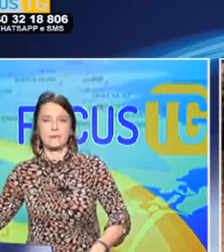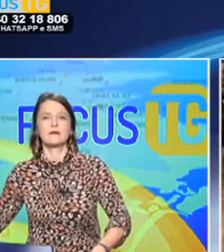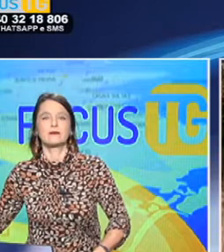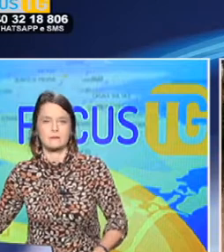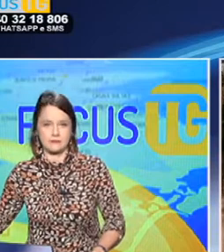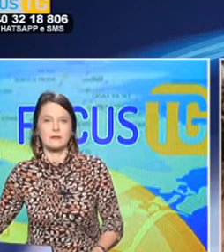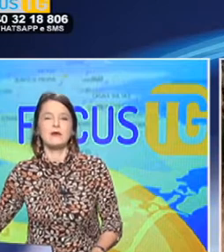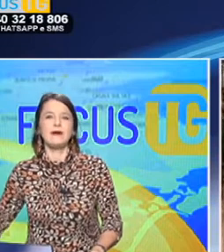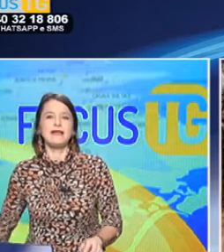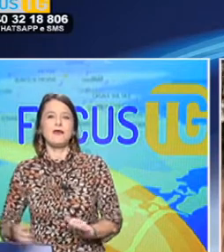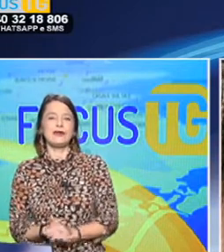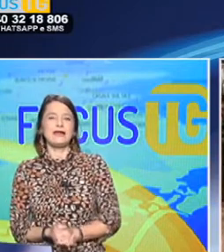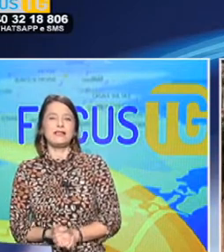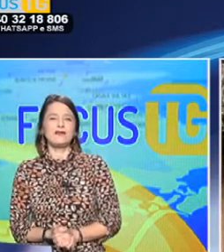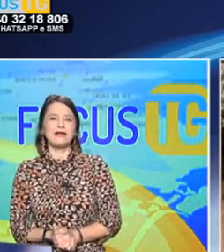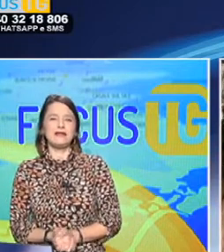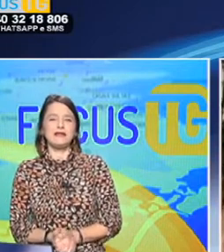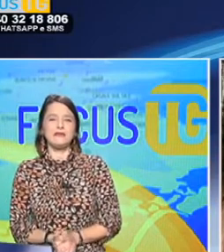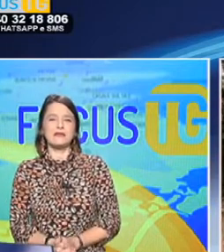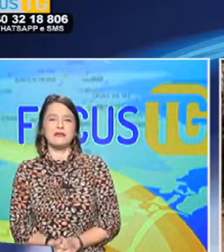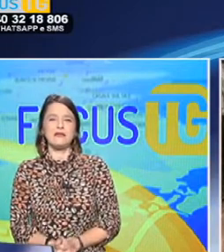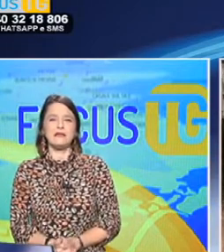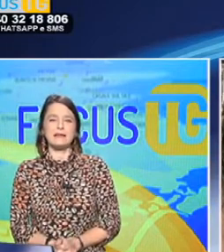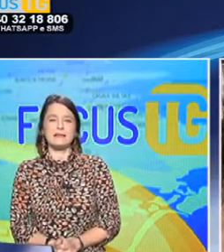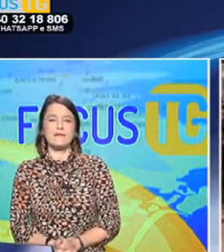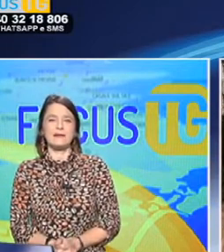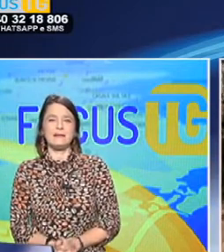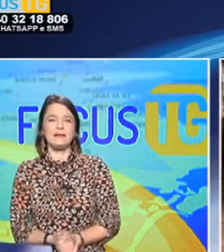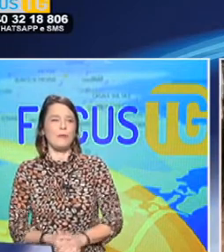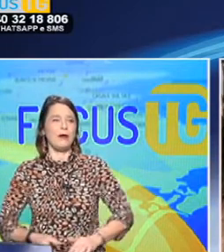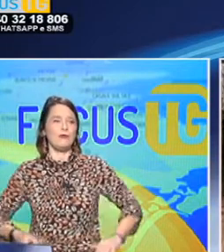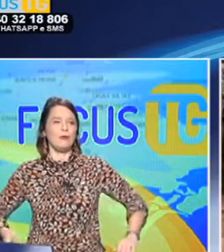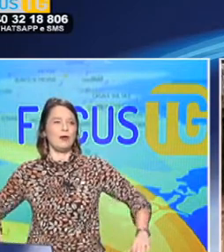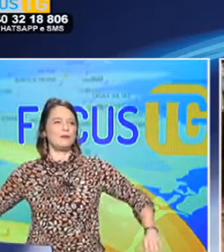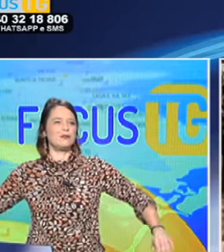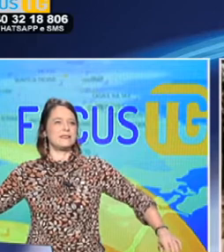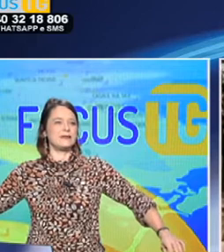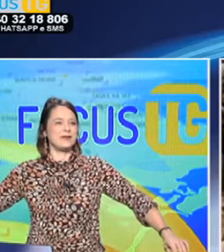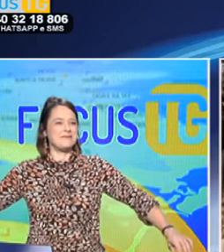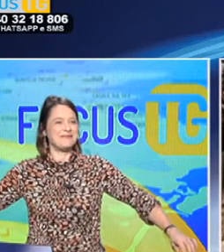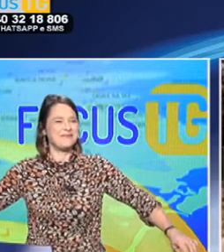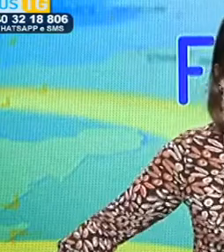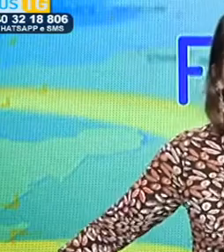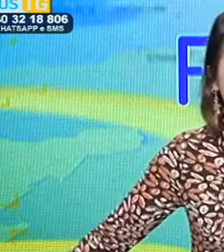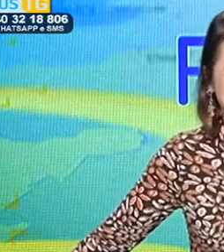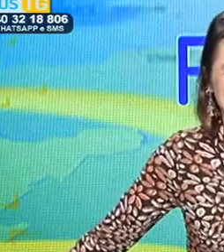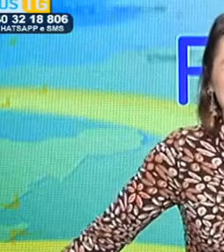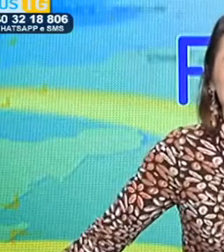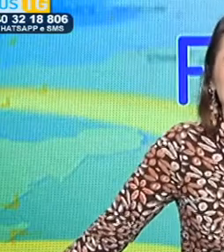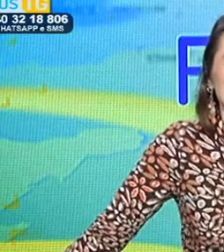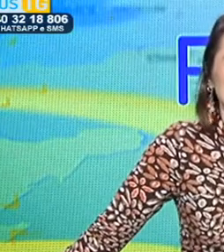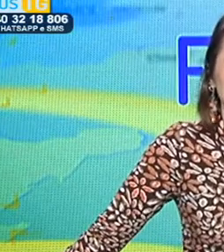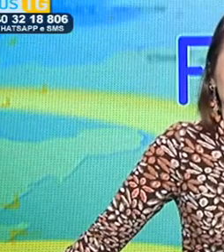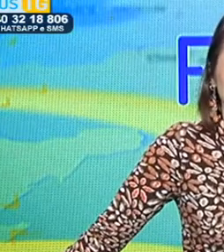limitati all'asporto. Bene, allora io ringrazio Valentina Visentin, grazie Valentina, buon grazie lavoro, buona continuazione. Grazie a voi,